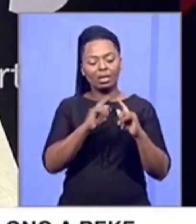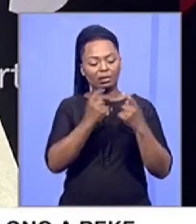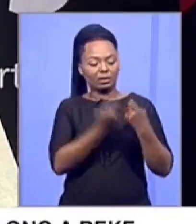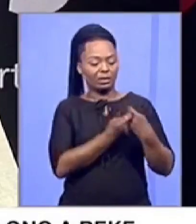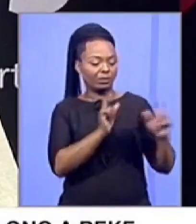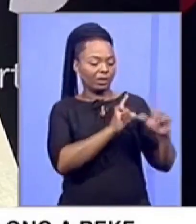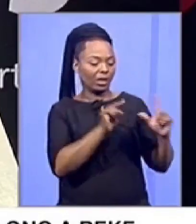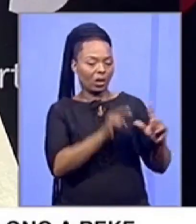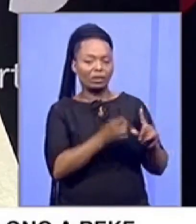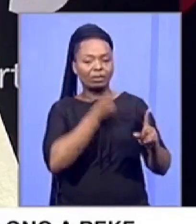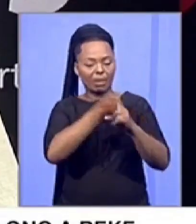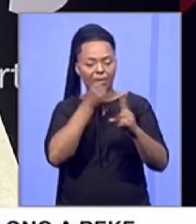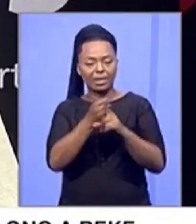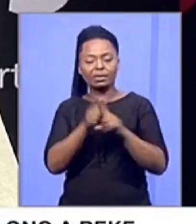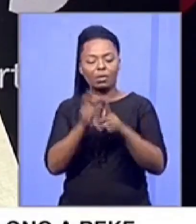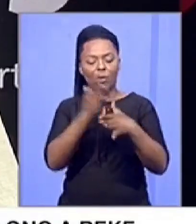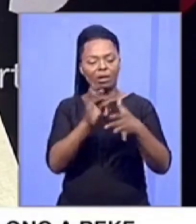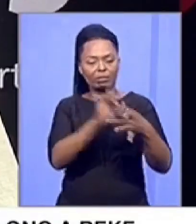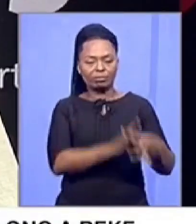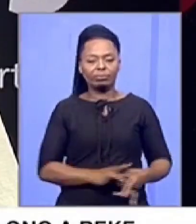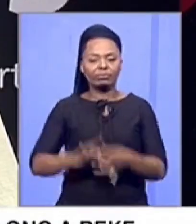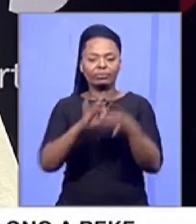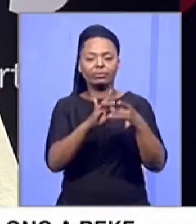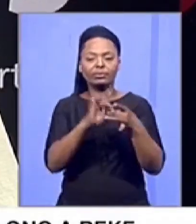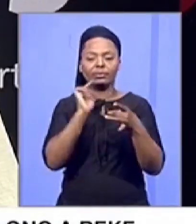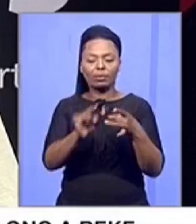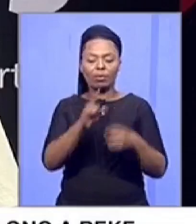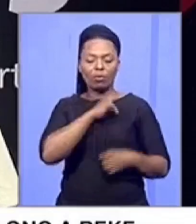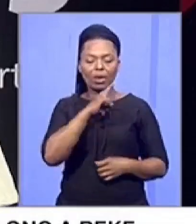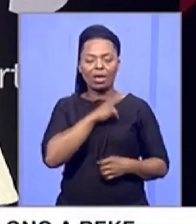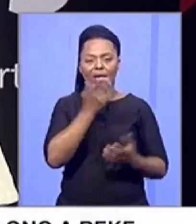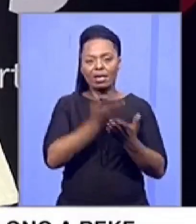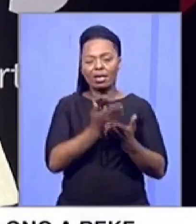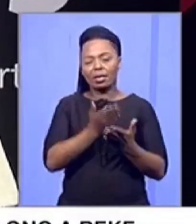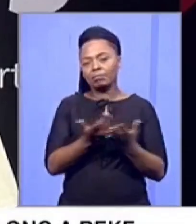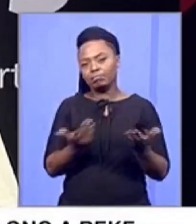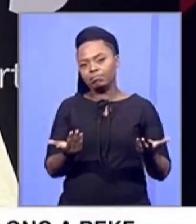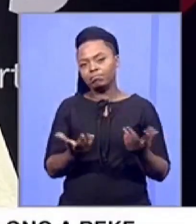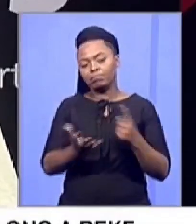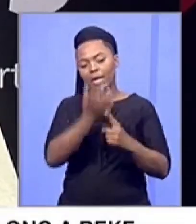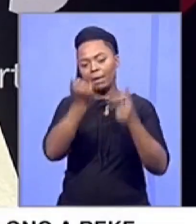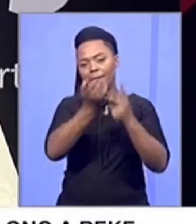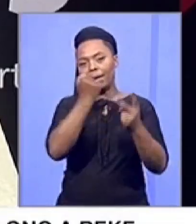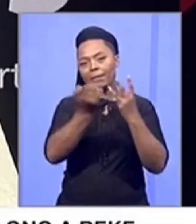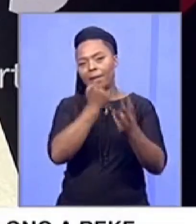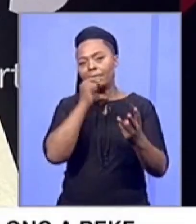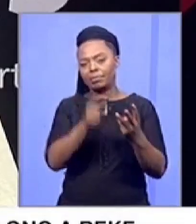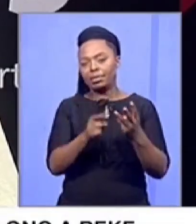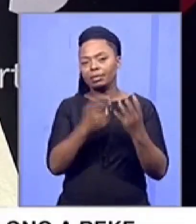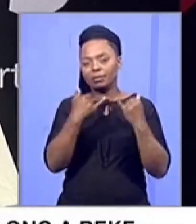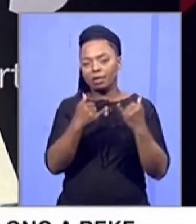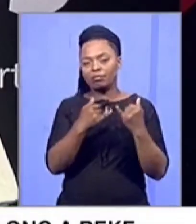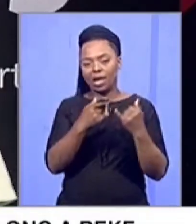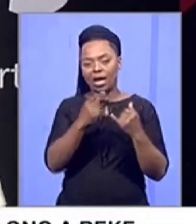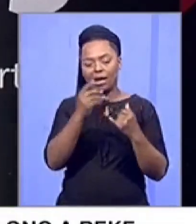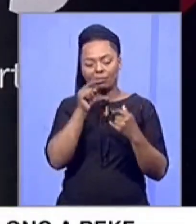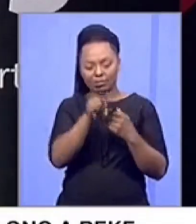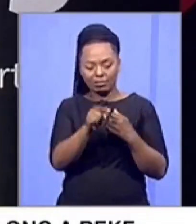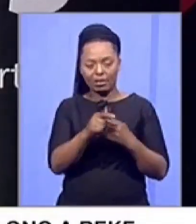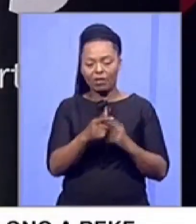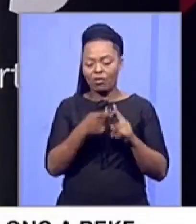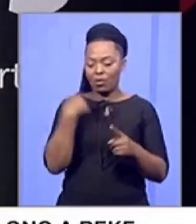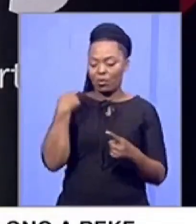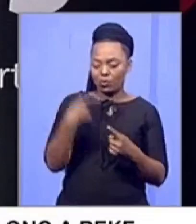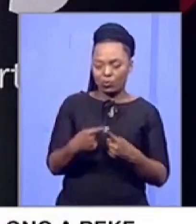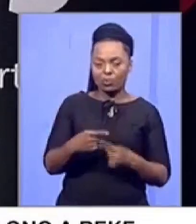hlopheng sena sa bona hore ba gone ho fihlela di record tse ba di fihletseng ha re sheba dihlopha tse